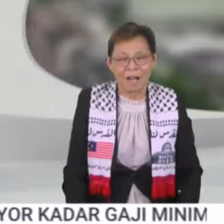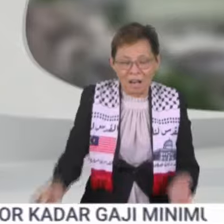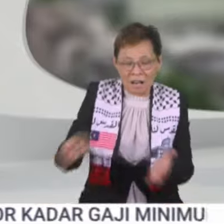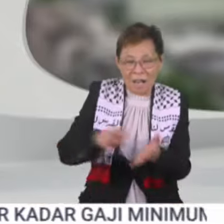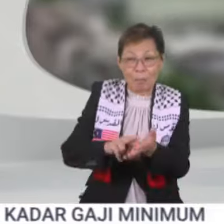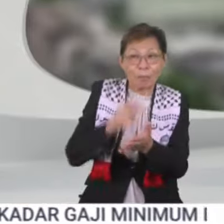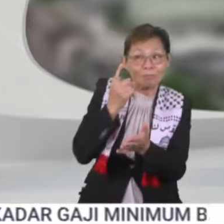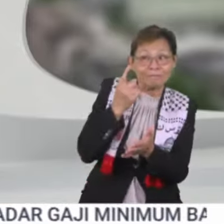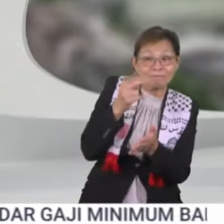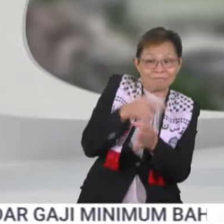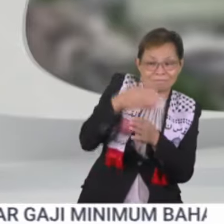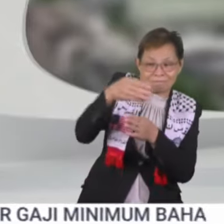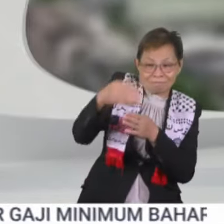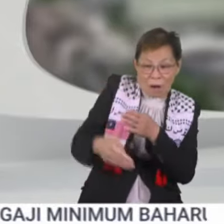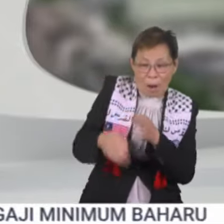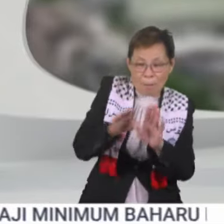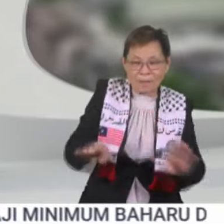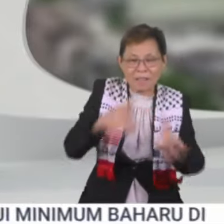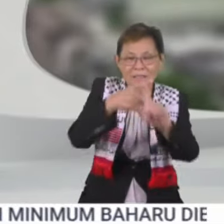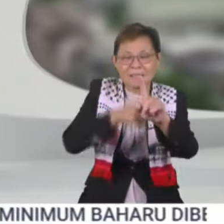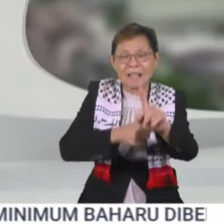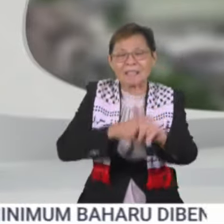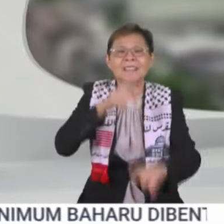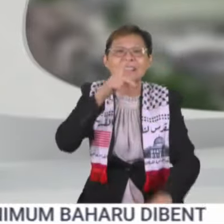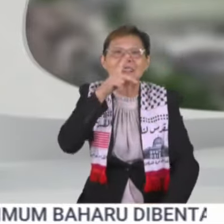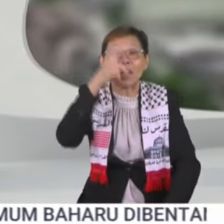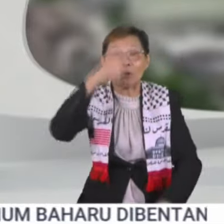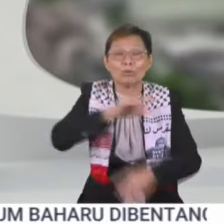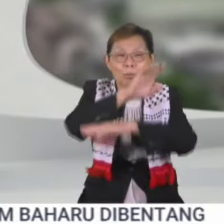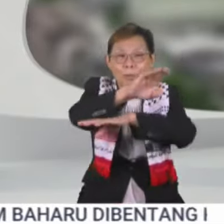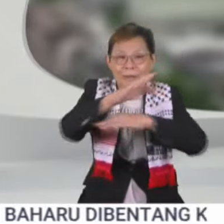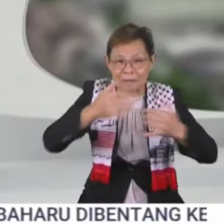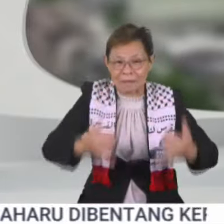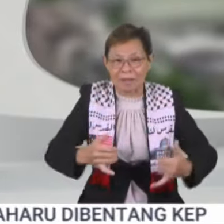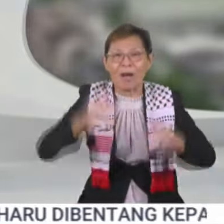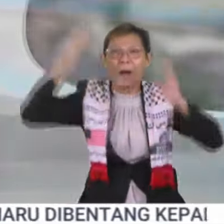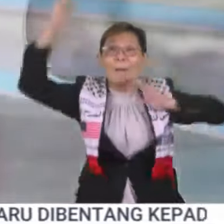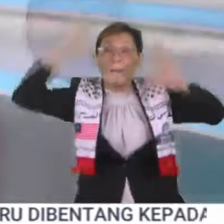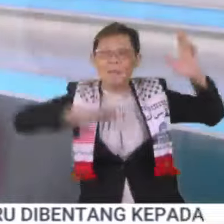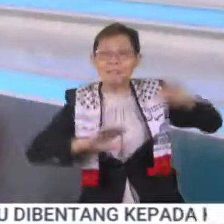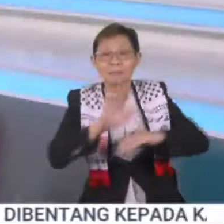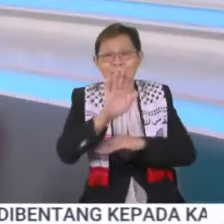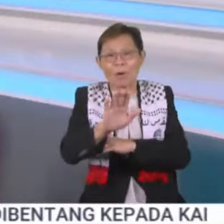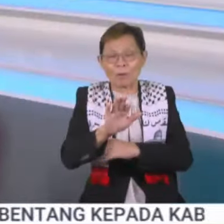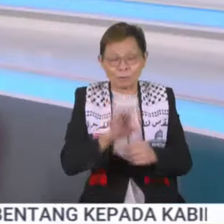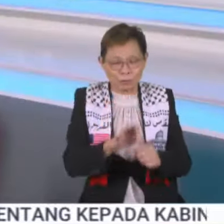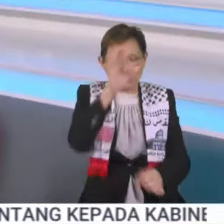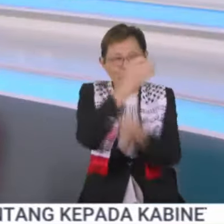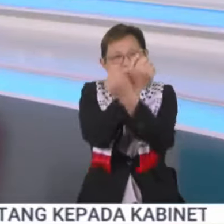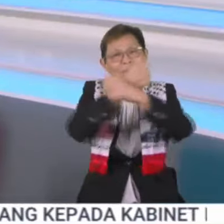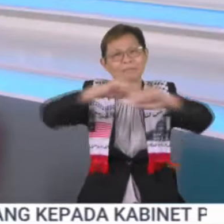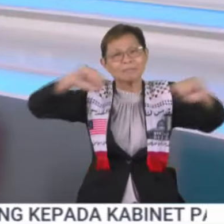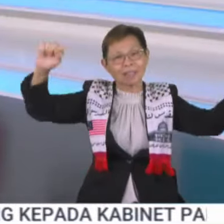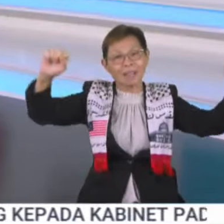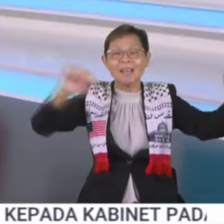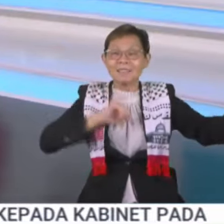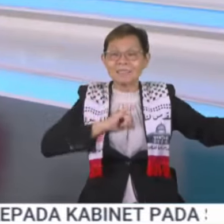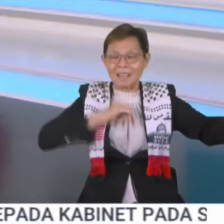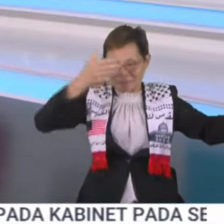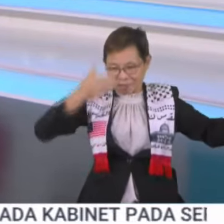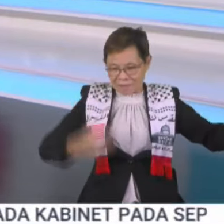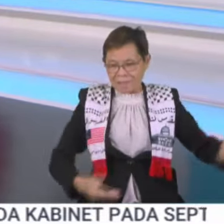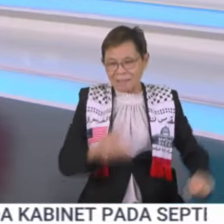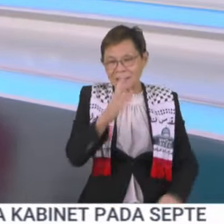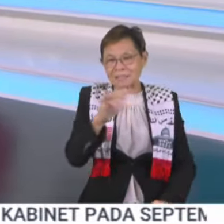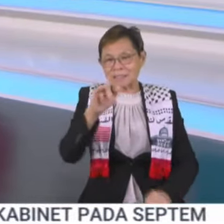Laporan itu tadi mengakhiri bahan berita dari Negeri Jelapang Padi untuk petang ini. Malaysia Madani, Jiwa Merdeka. Saya